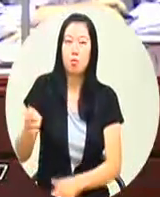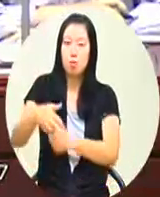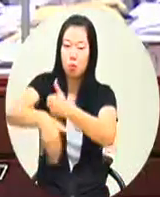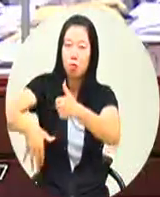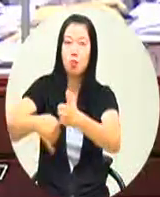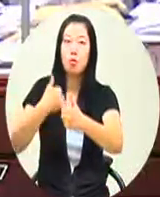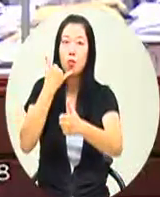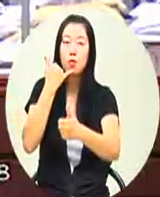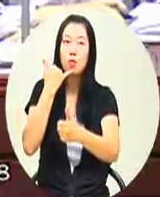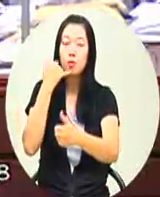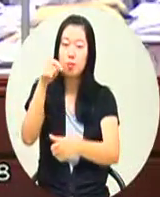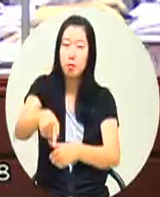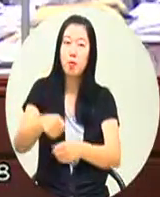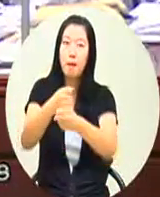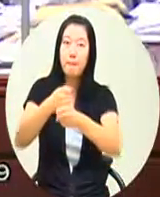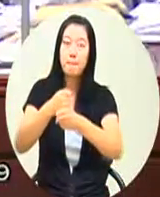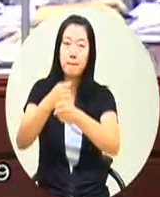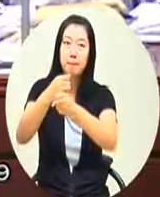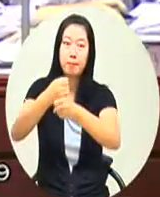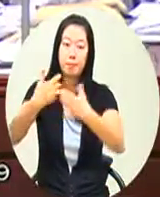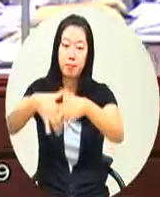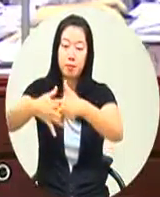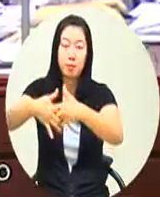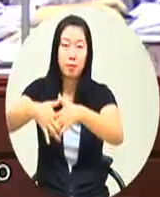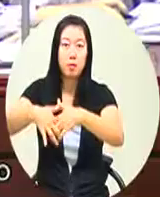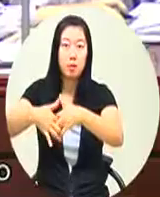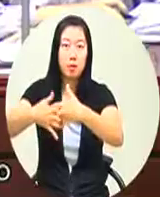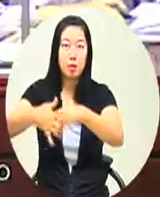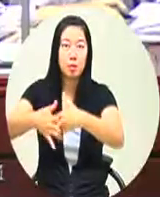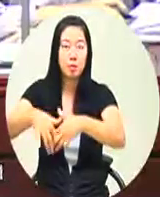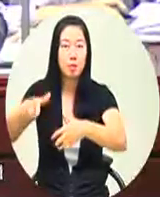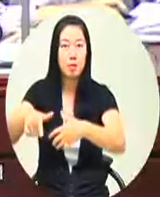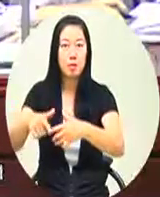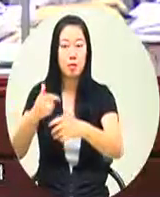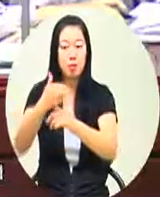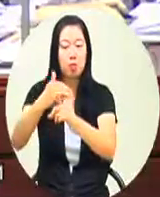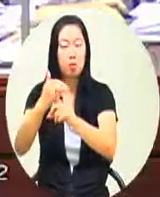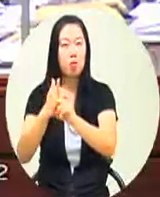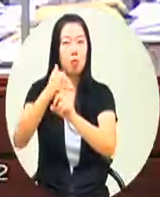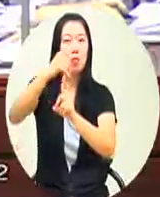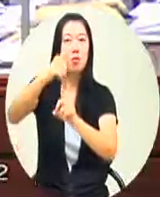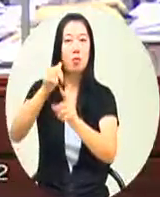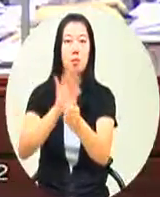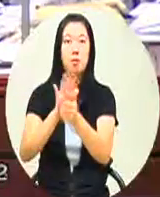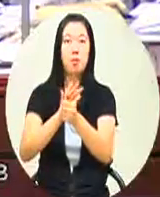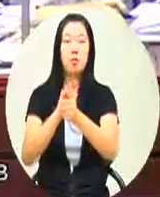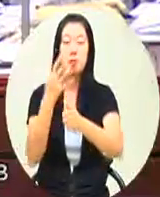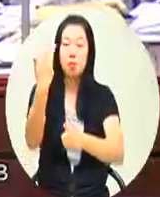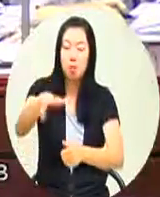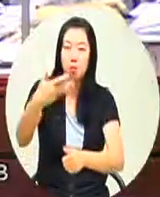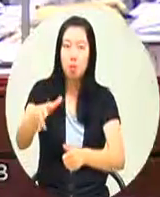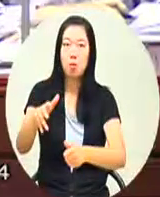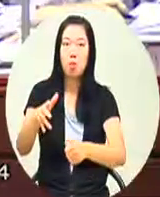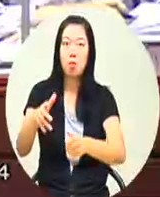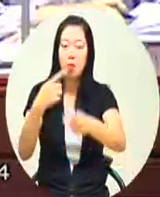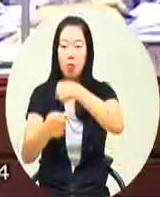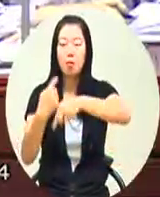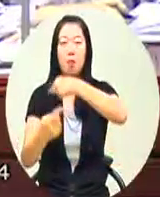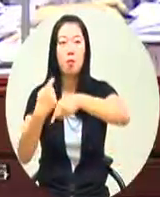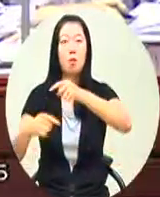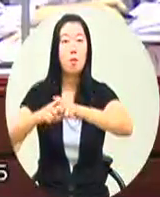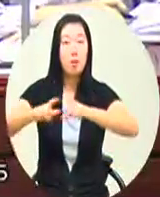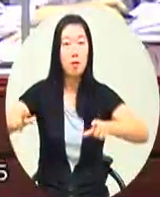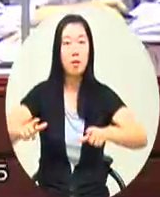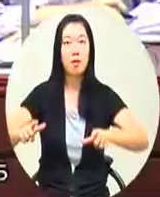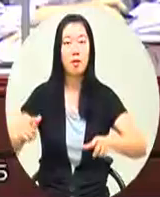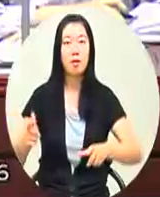把这些马达的这个那个能量把它提升，让这个水在那边循环大一点的话，就是比较不会臭。跟他